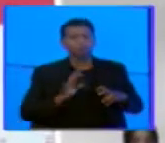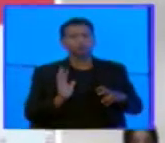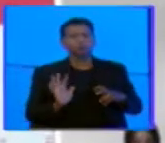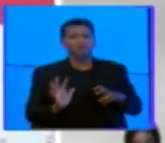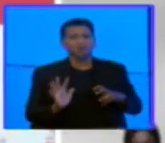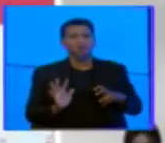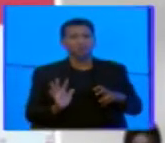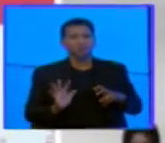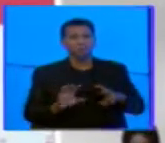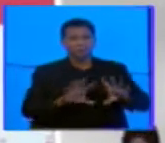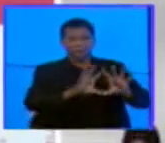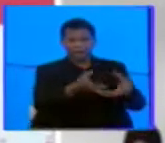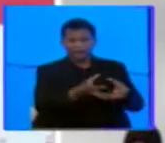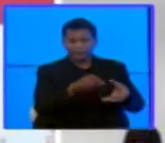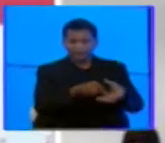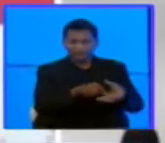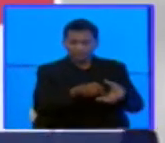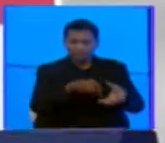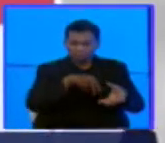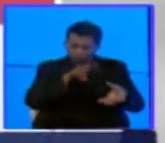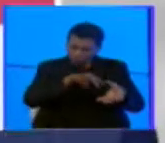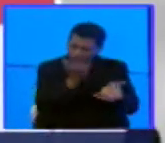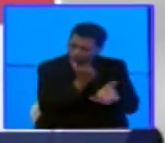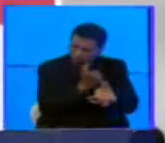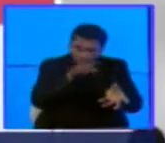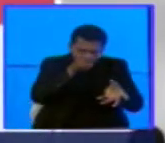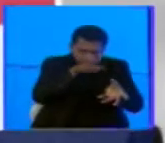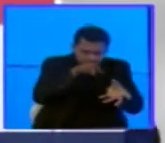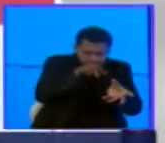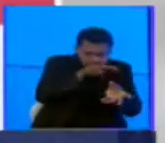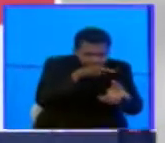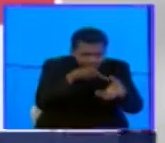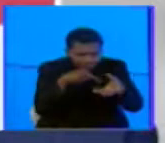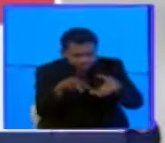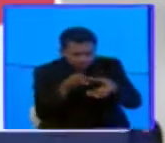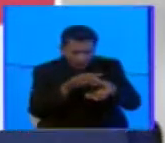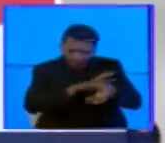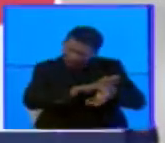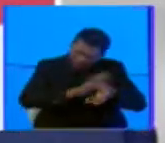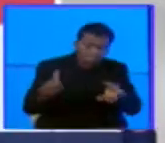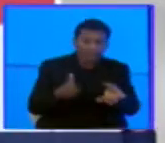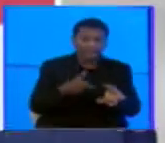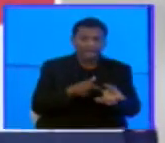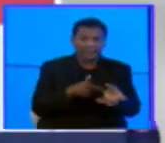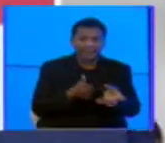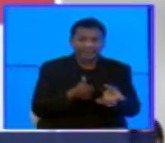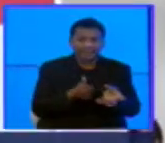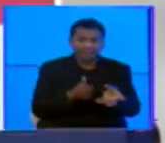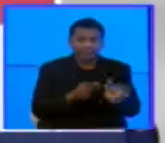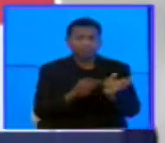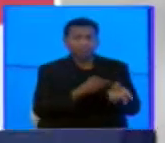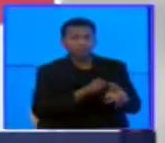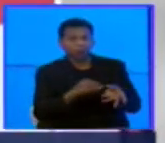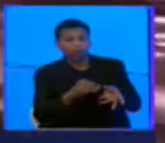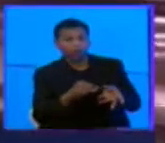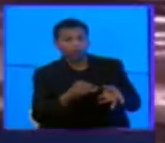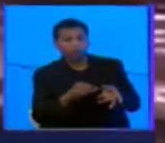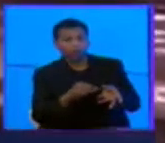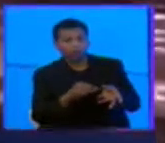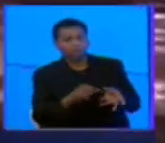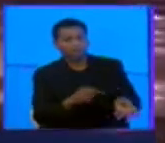dilakukan dan teliti dan cermat sehingga kita yakin bahwa status vaksin yang diterima dalam kondisi baik